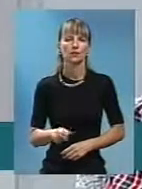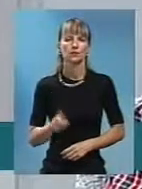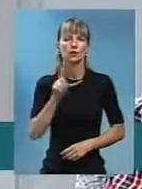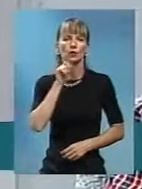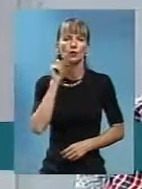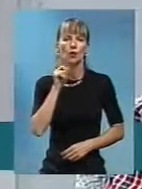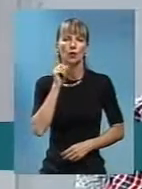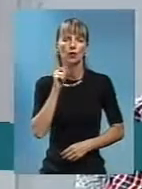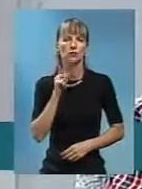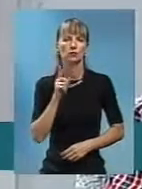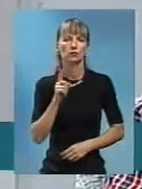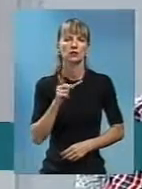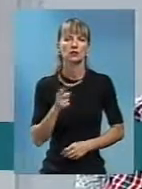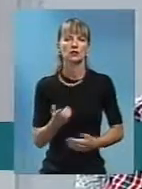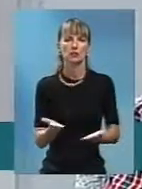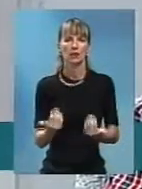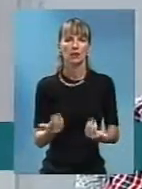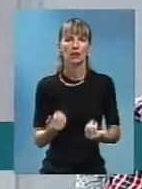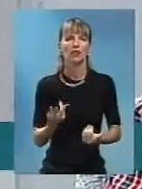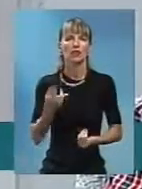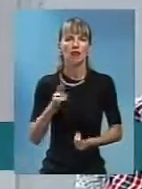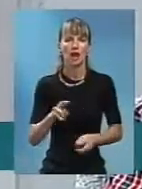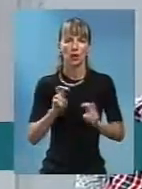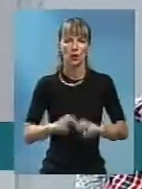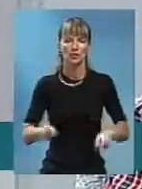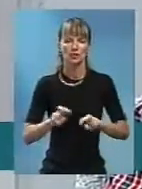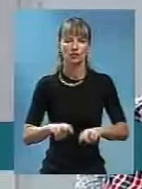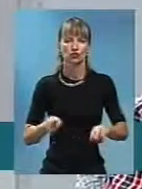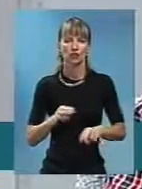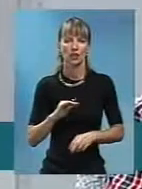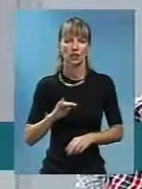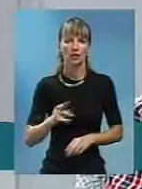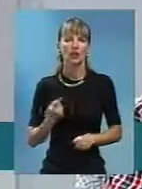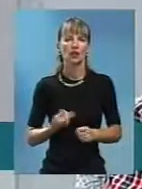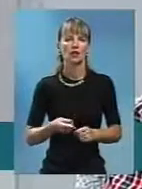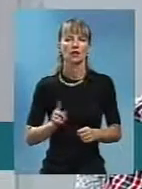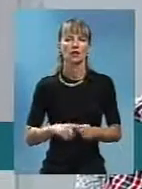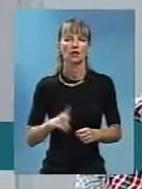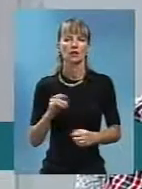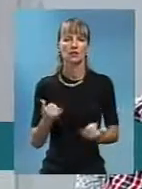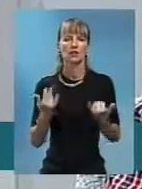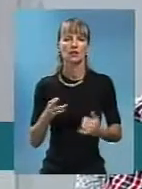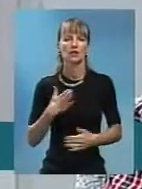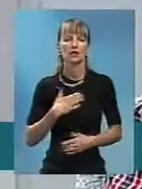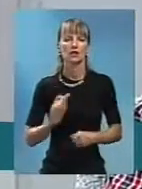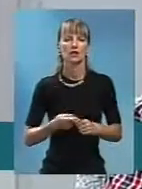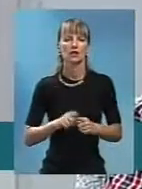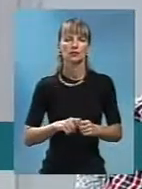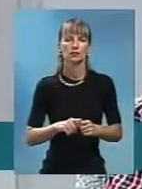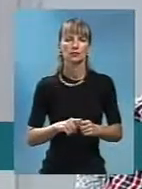молодь заохочувати до дослідження, бо, ну, в принципі, це дуже на сьогодні для нас це